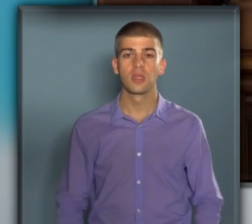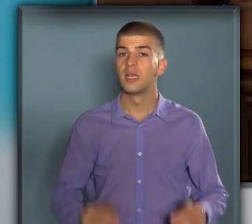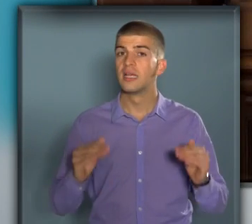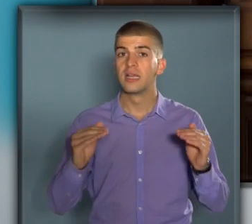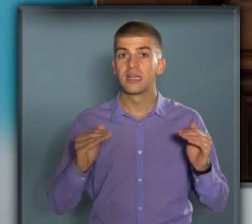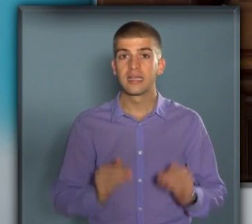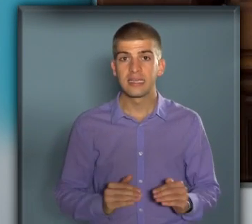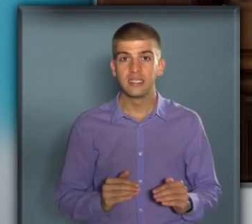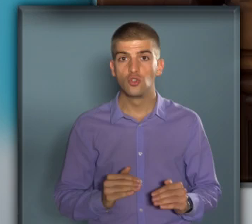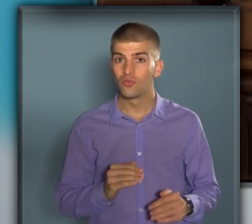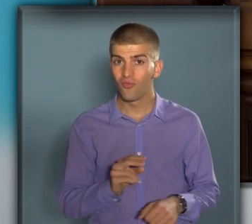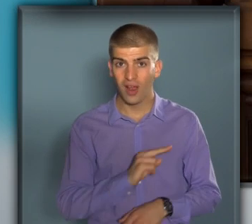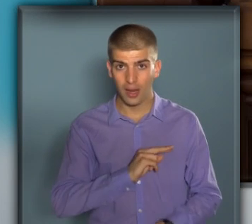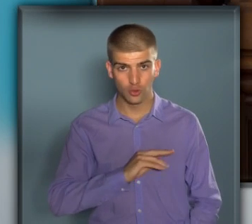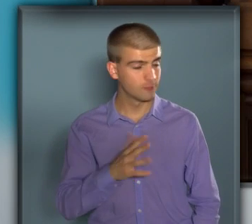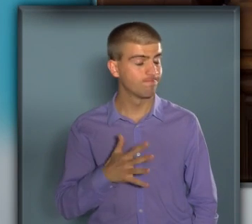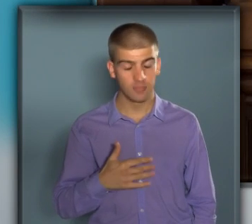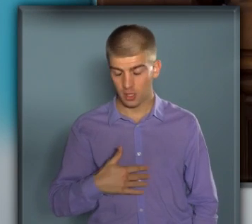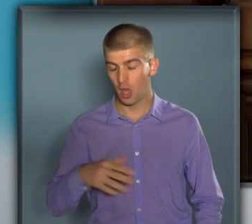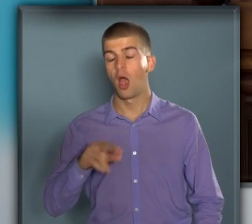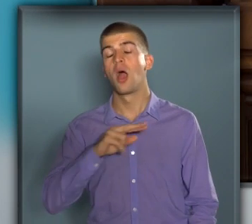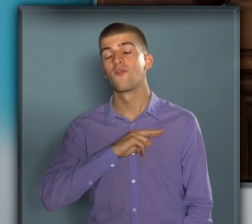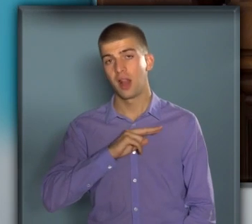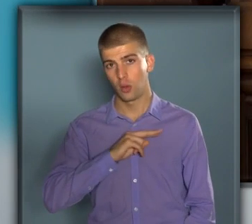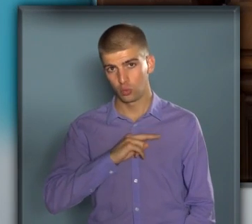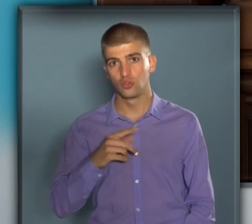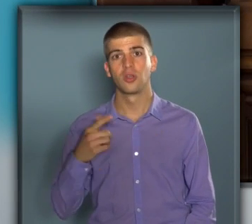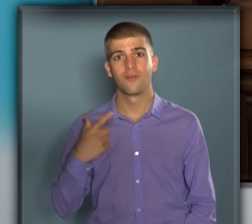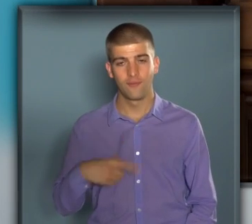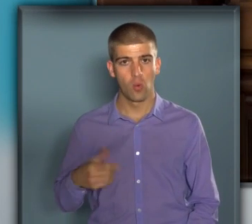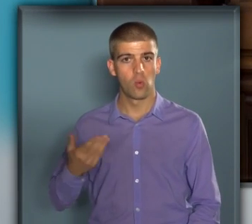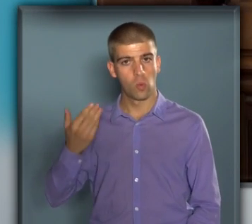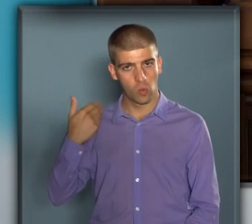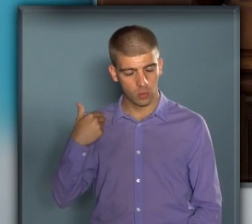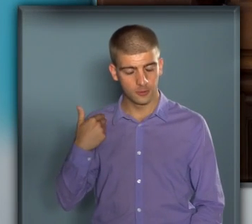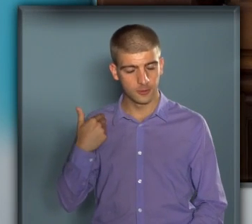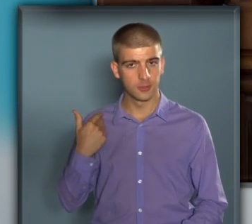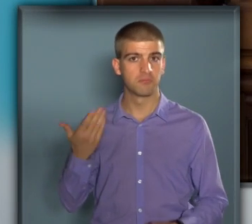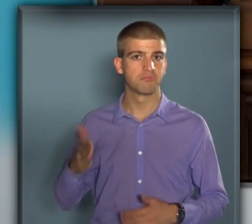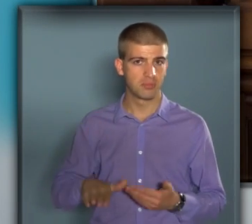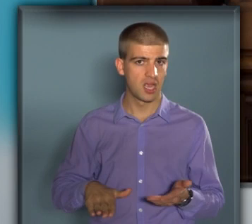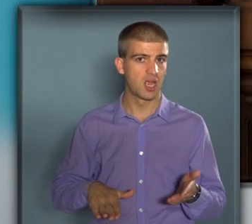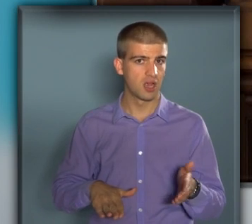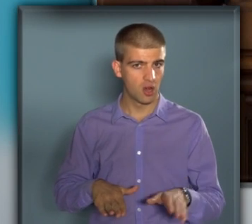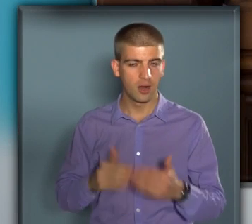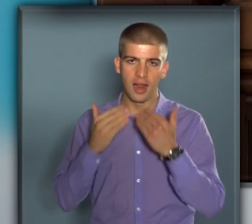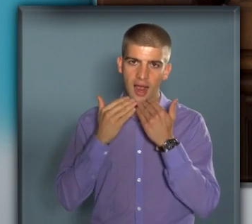felelősséget és nem kevés feladatot hagytak ránk elődeink. Hálás szívvel emlékezünk